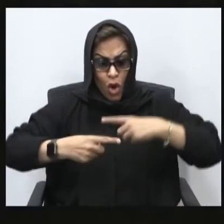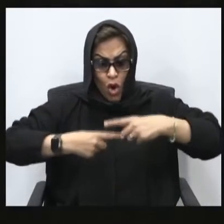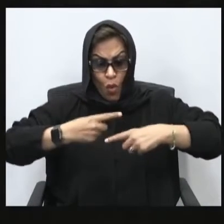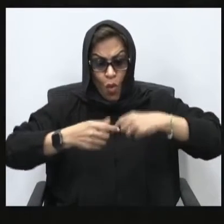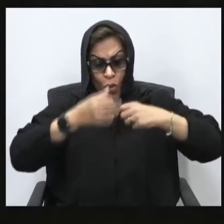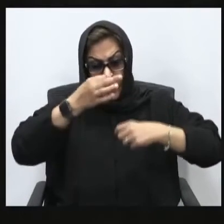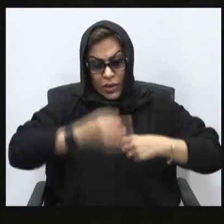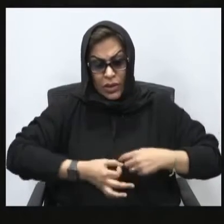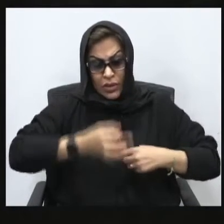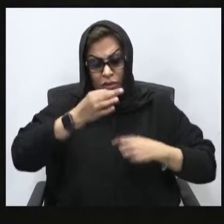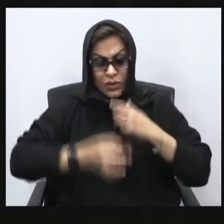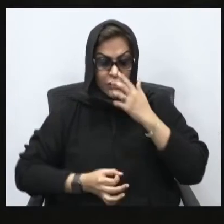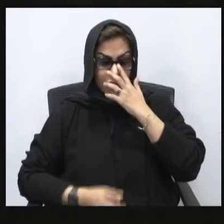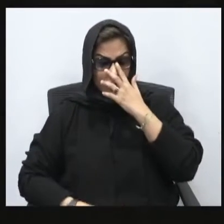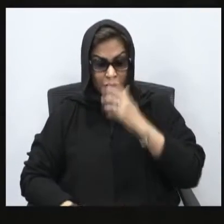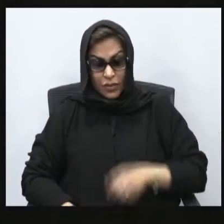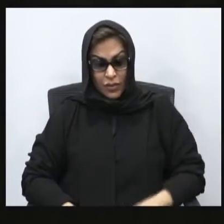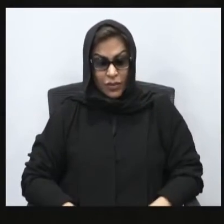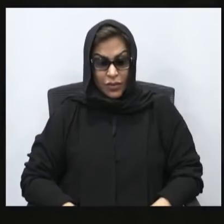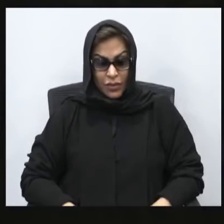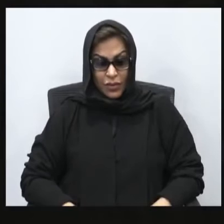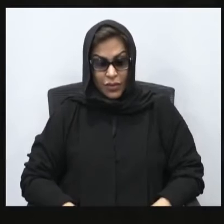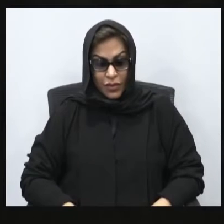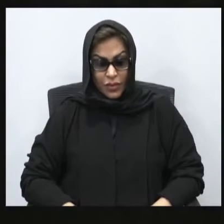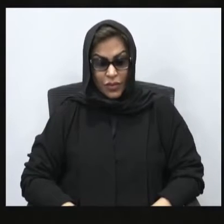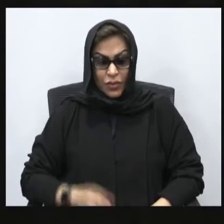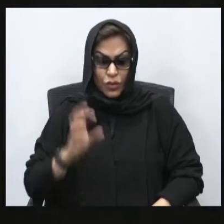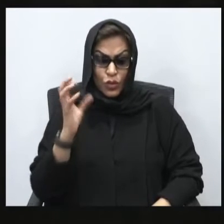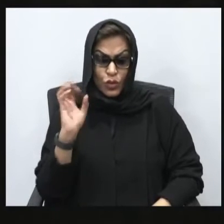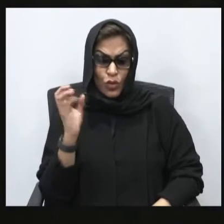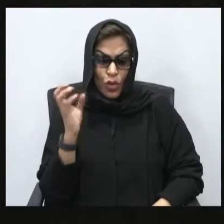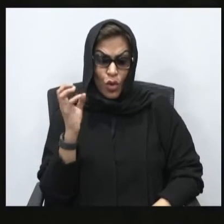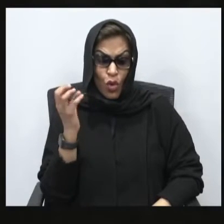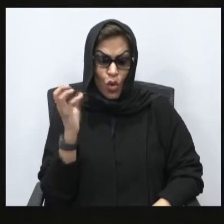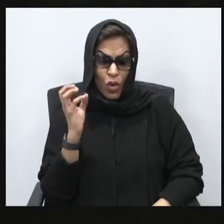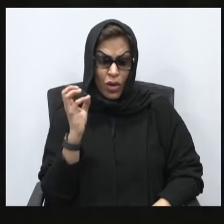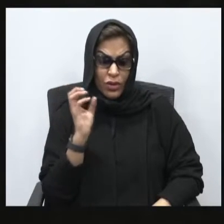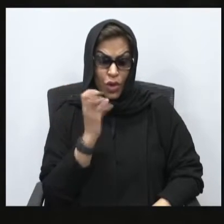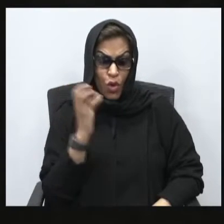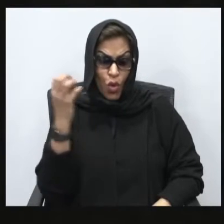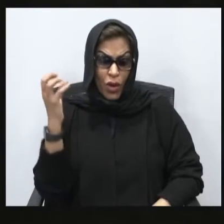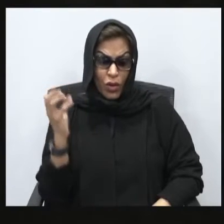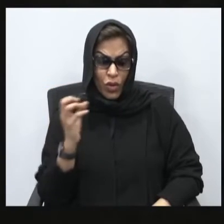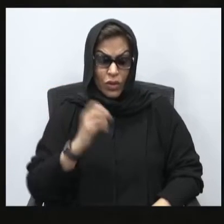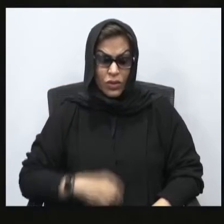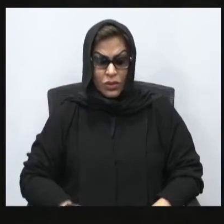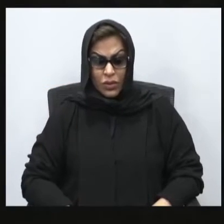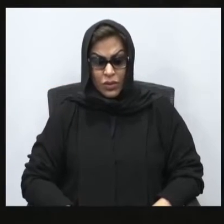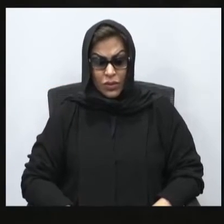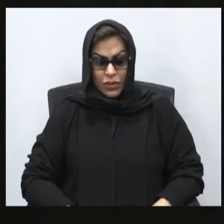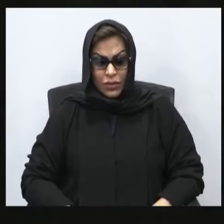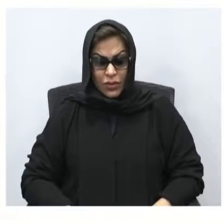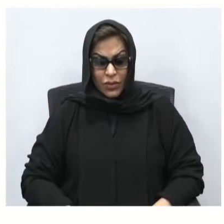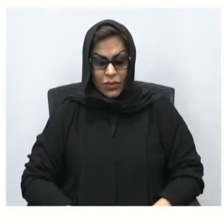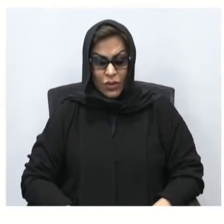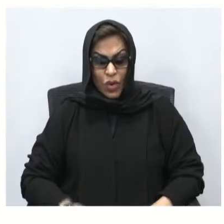من الانبوب الورقي الكرتوني كرات زجاجيه او بلاستيكيه استخدمنا اليوم بلاستيكيه